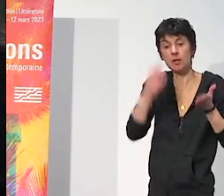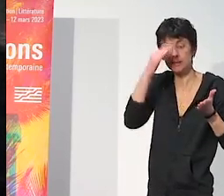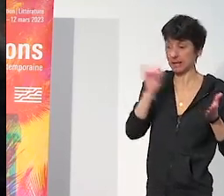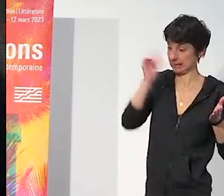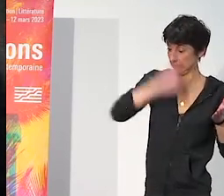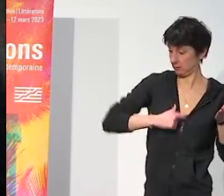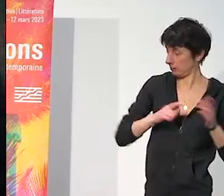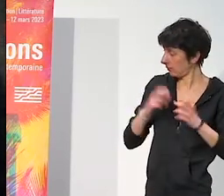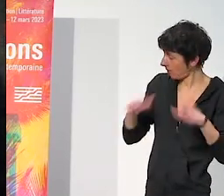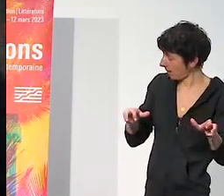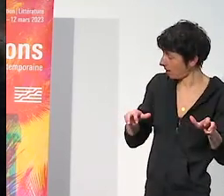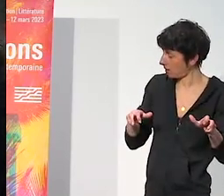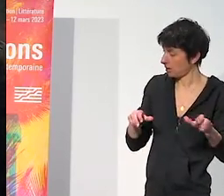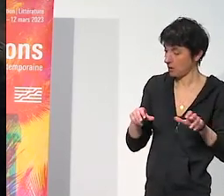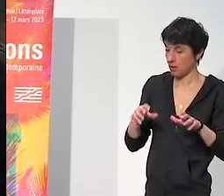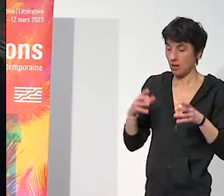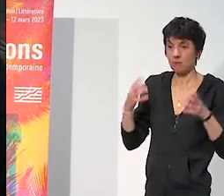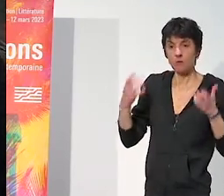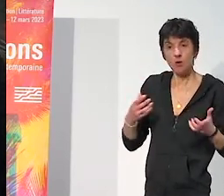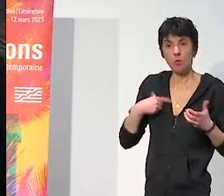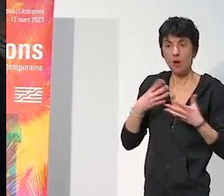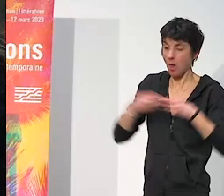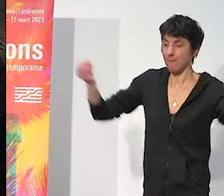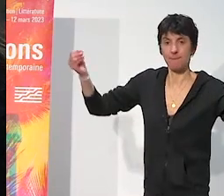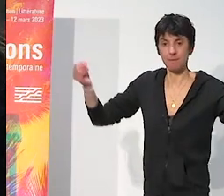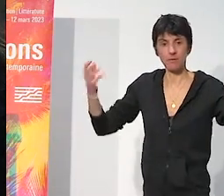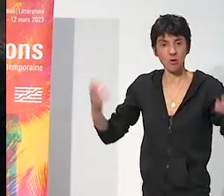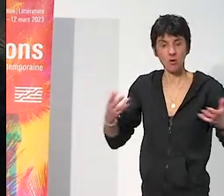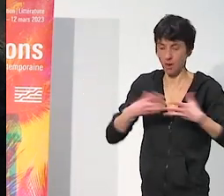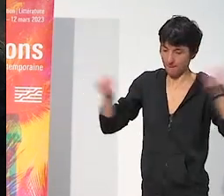Ça ne marche sûrement pas, parce que je sais qu'on voit